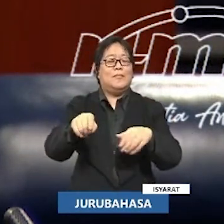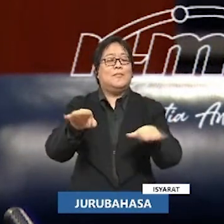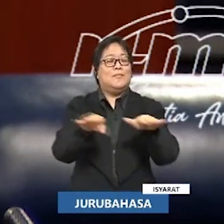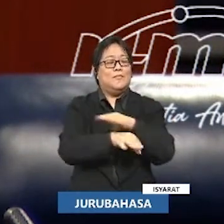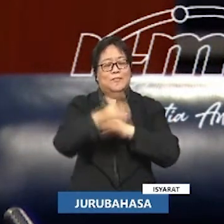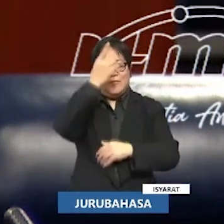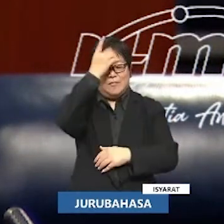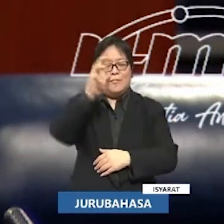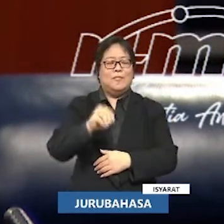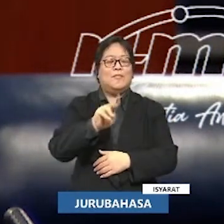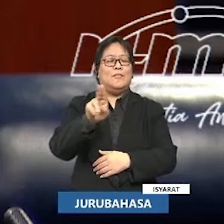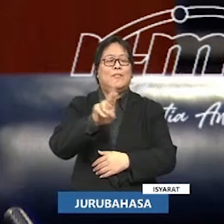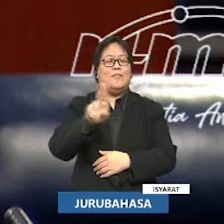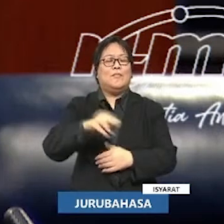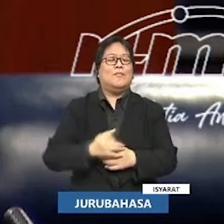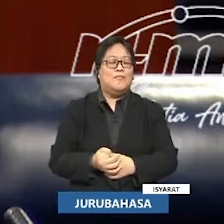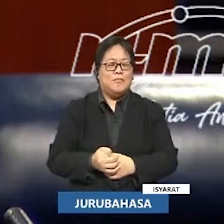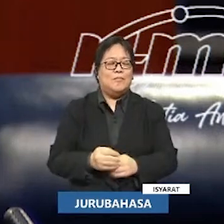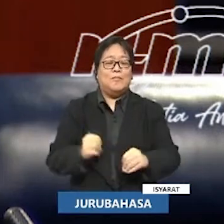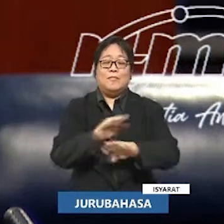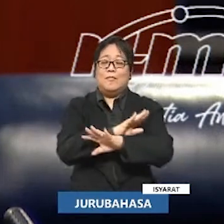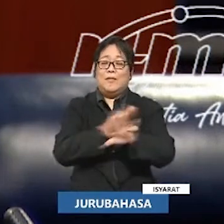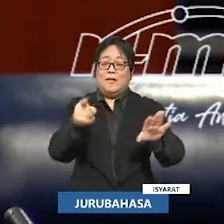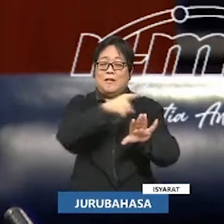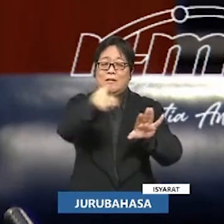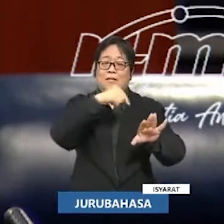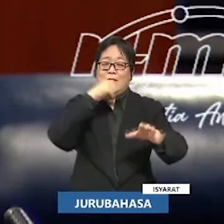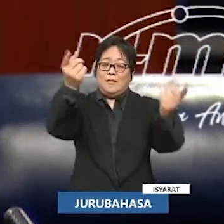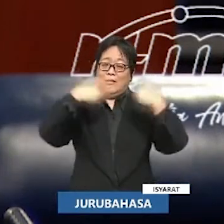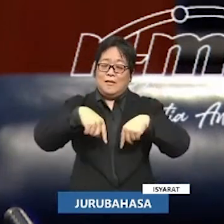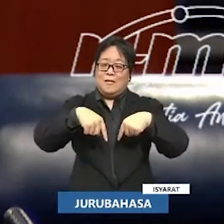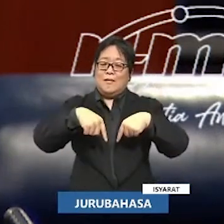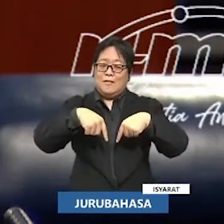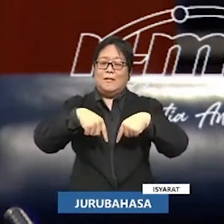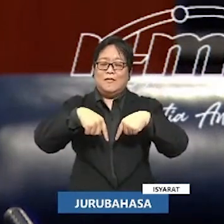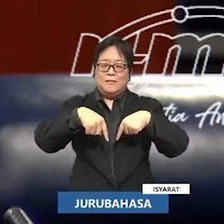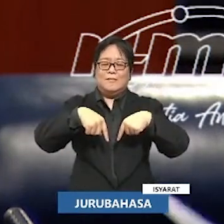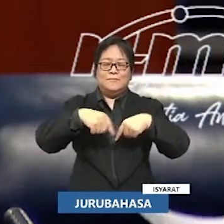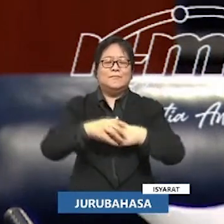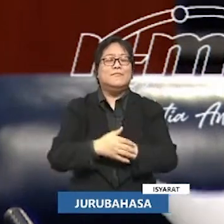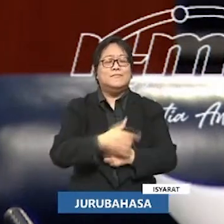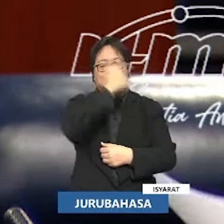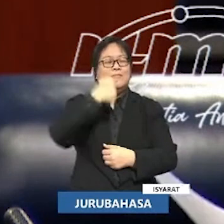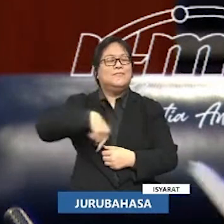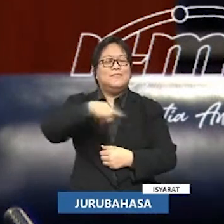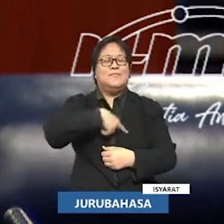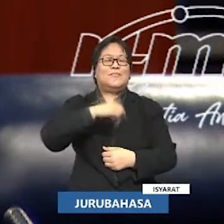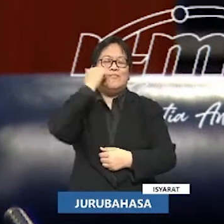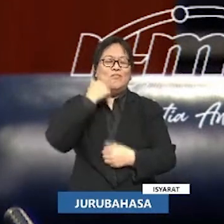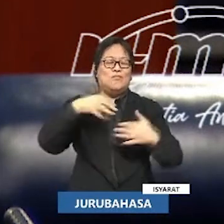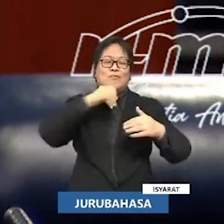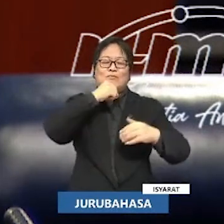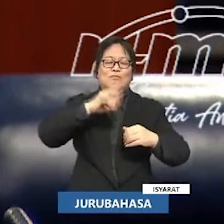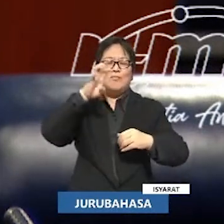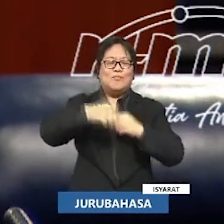pengurusan Dato' Dr. Muru. Jadi jangan ada siapa-siapa yang tak datang kan untuk buat penilaian, sebab kita ni kebanyakan yang umur dah